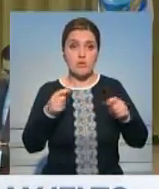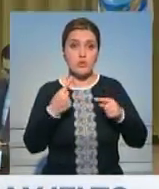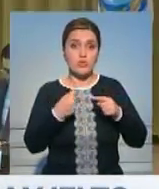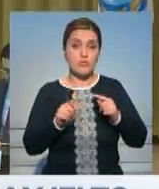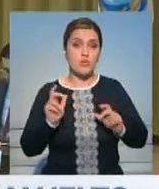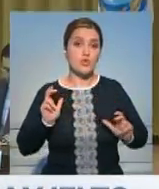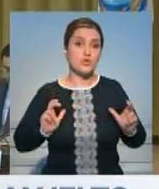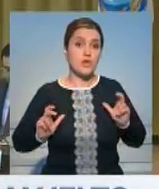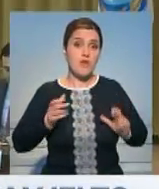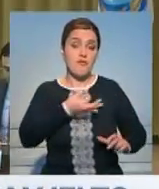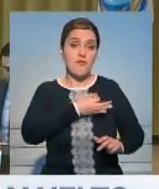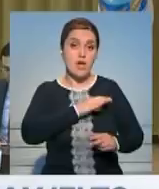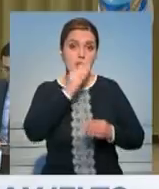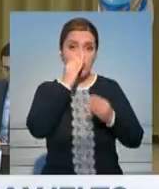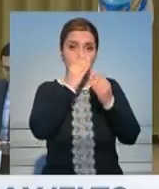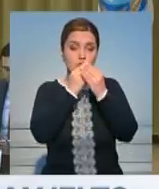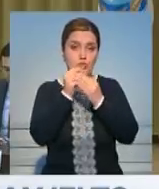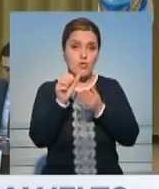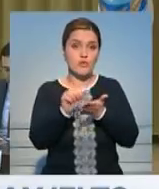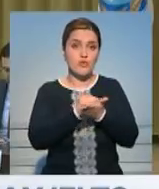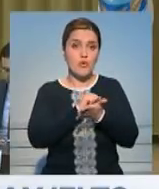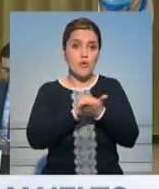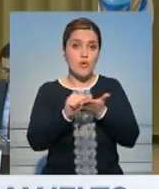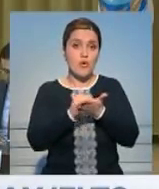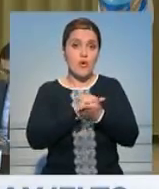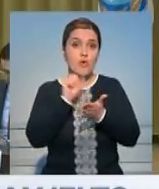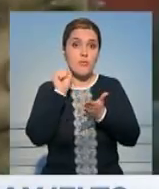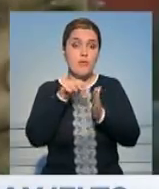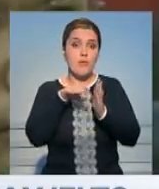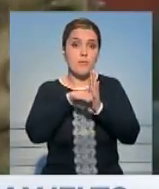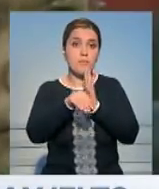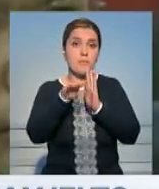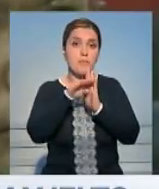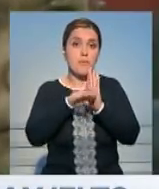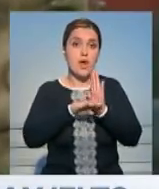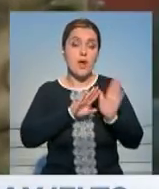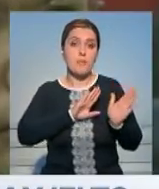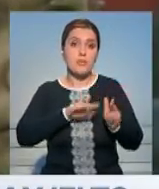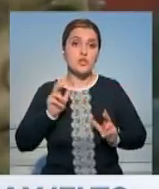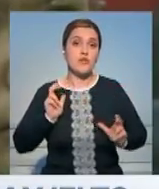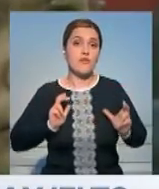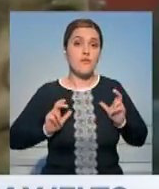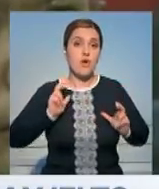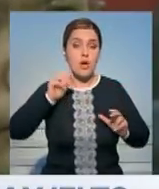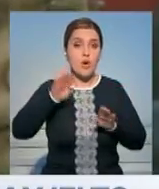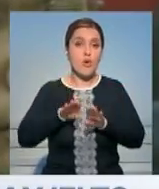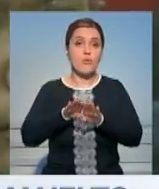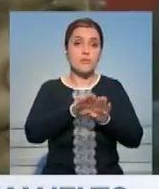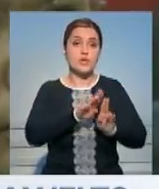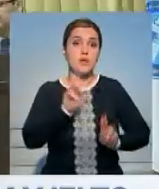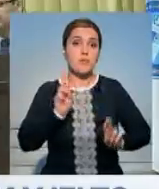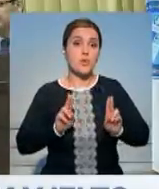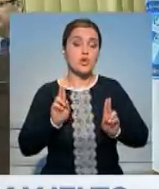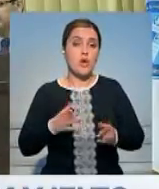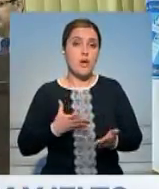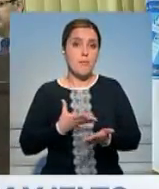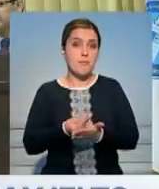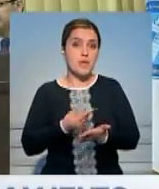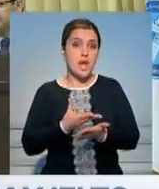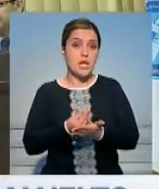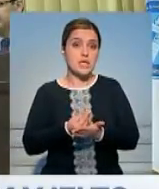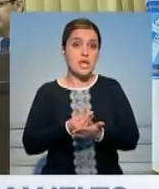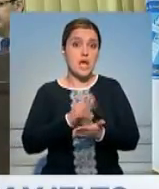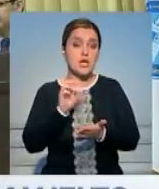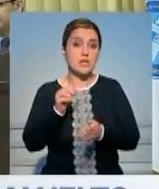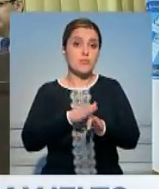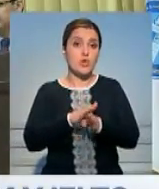университетам. Воспользовавшись фиктивными документами, смогут поступить на программу послевузовского образования на общих основаниях, но лишь на платной основе. И только